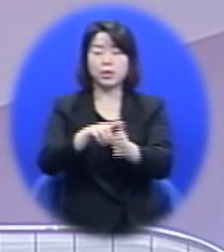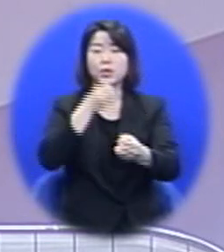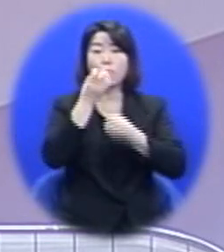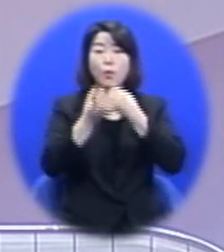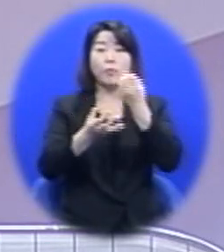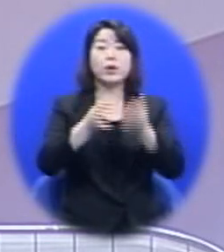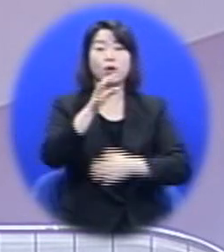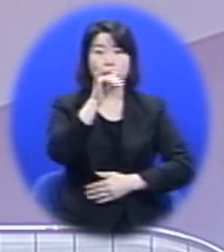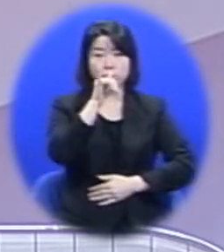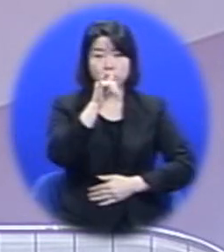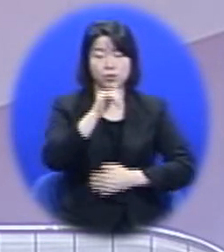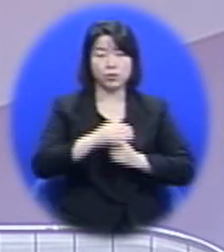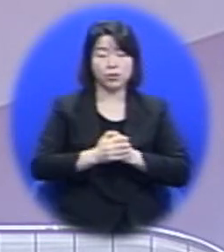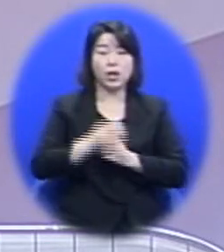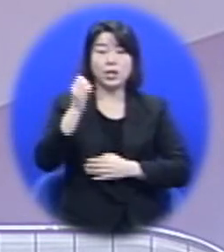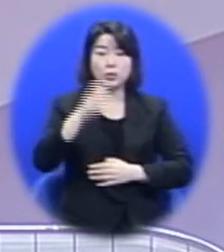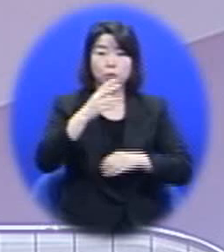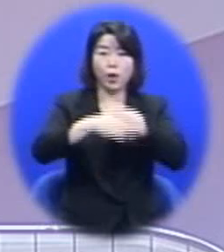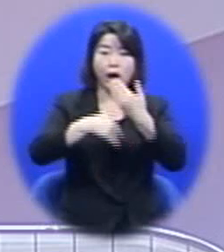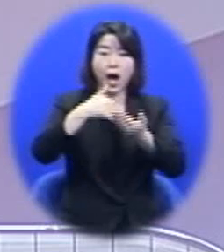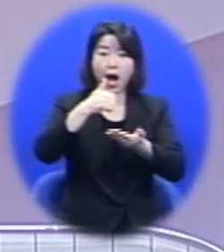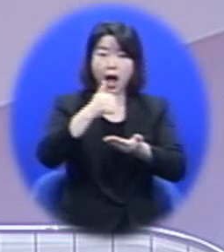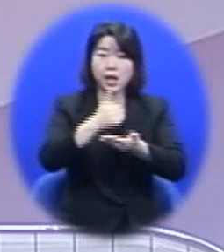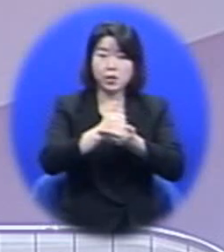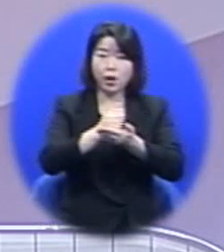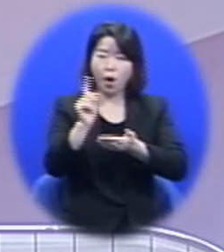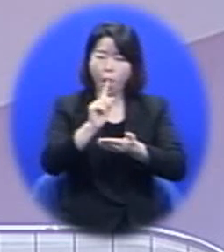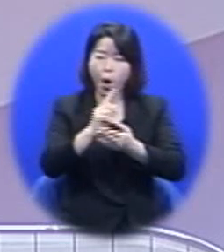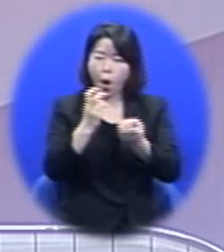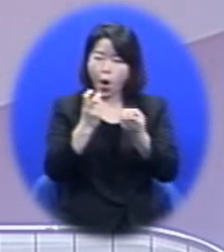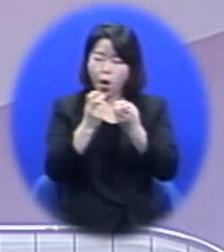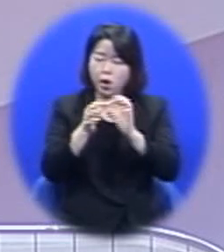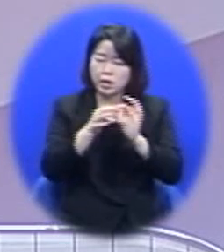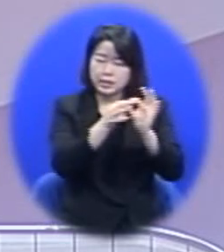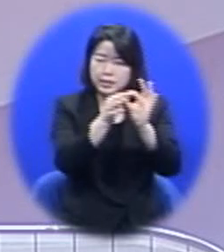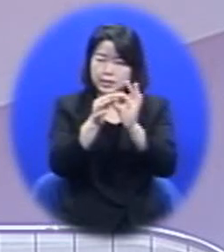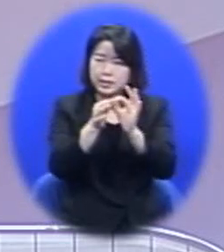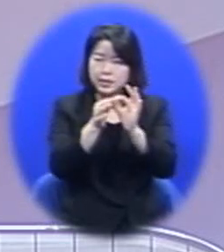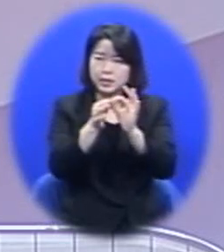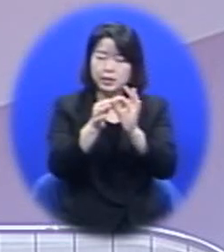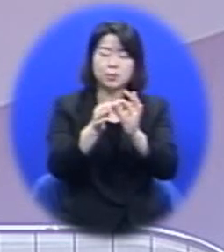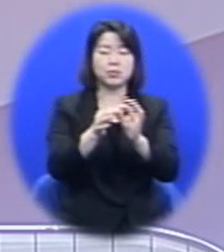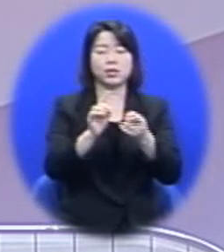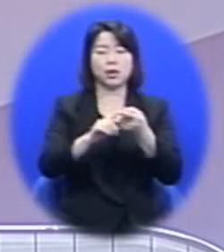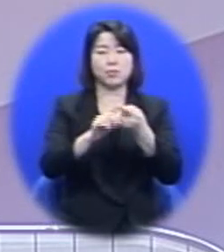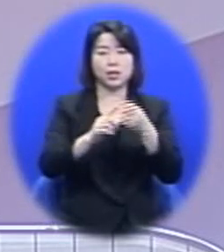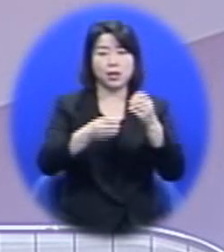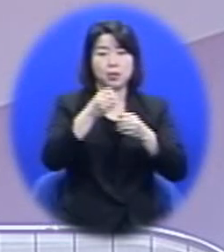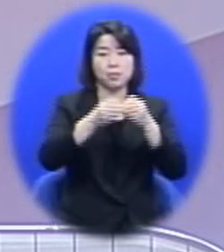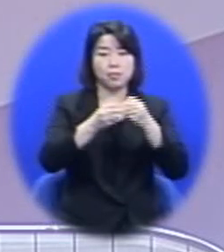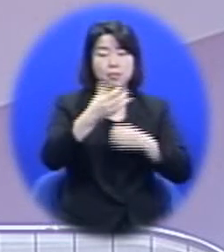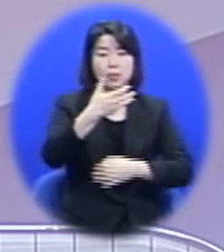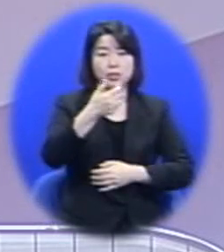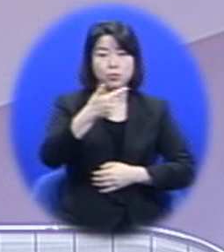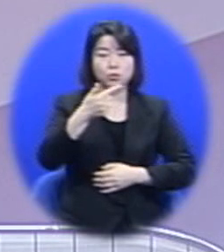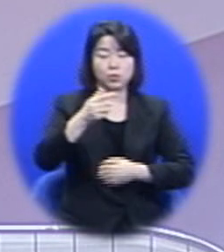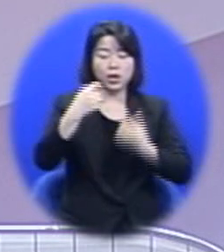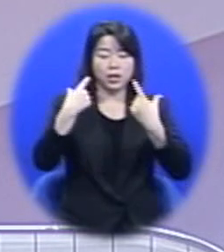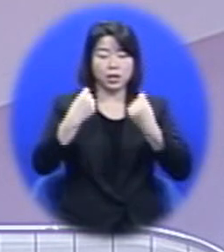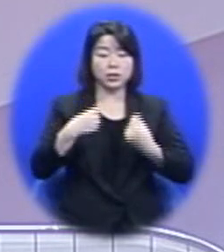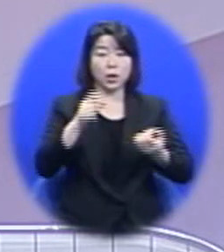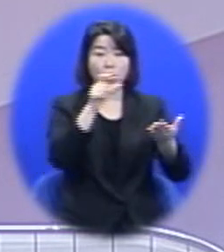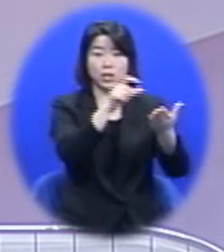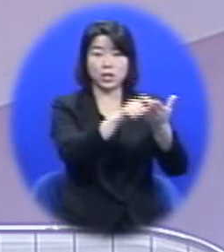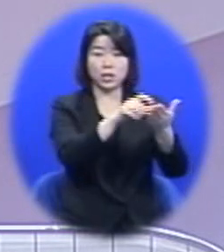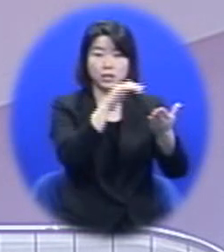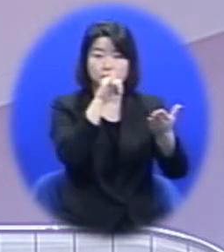고백합니다. 그리고 하나님과의 어떤 친밀함이 이 시편 86편에 여전히 드러나 있습니다.